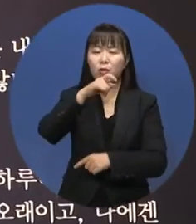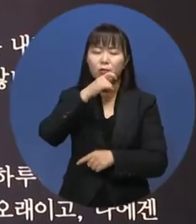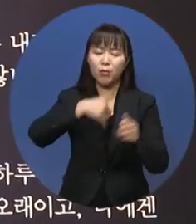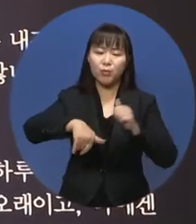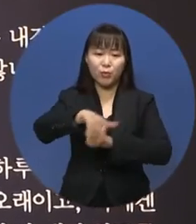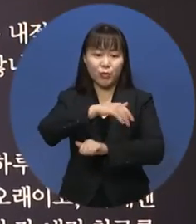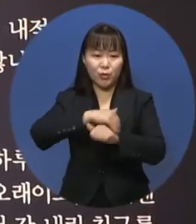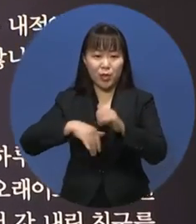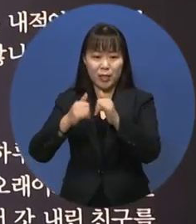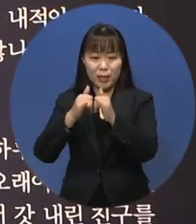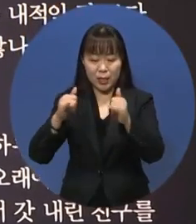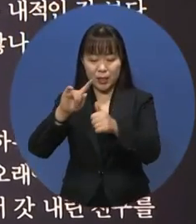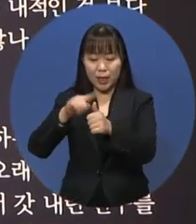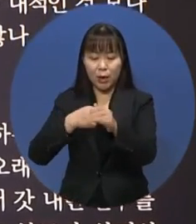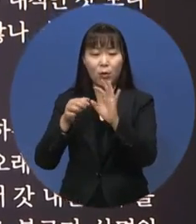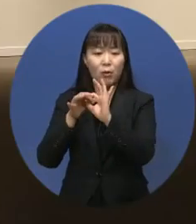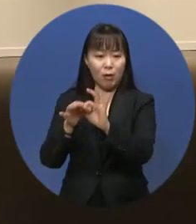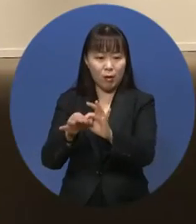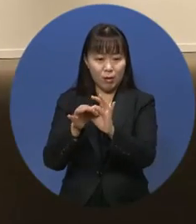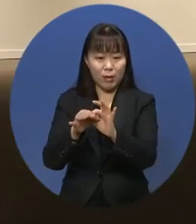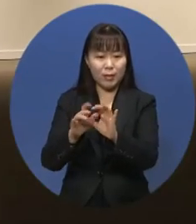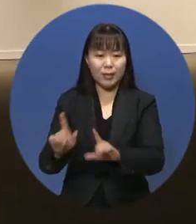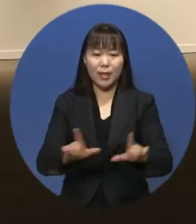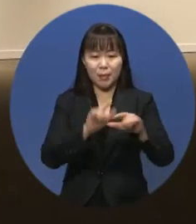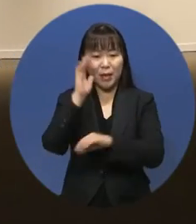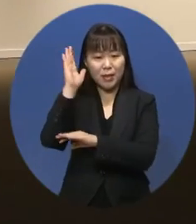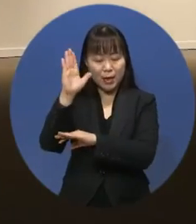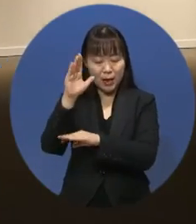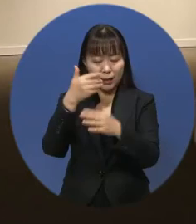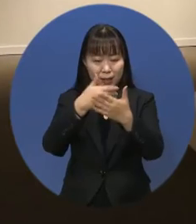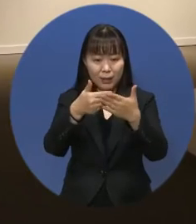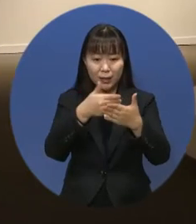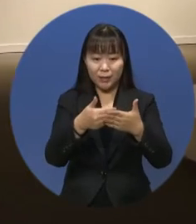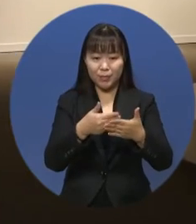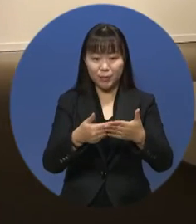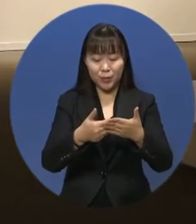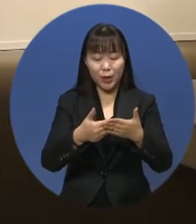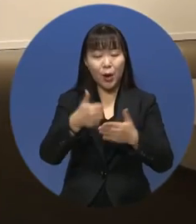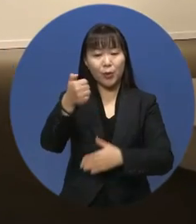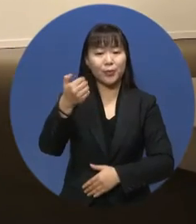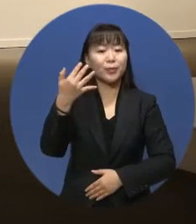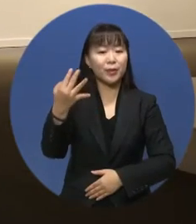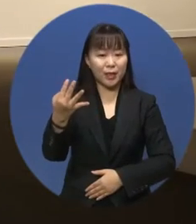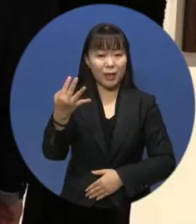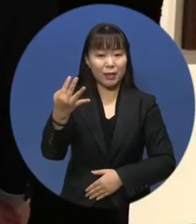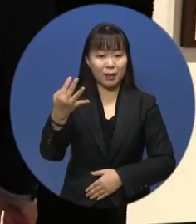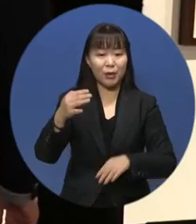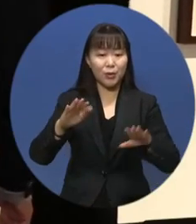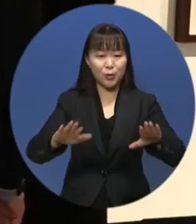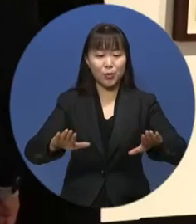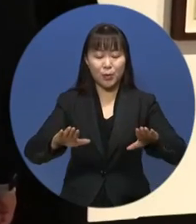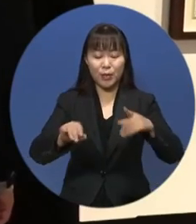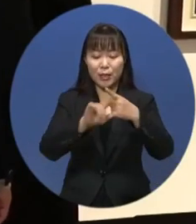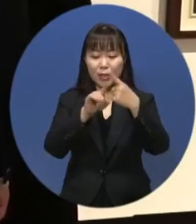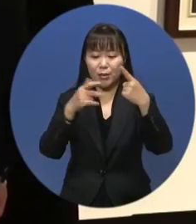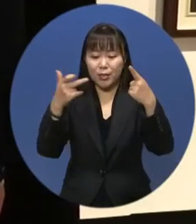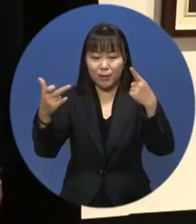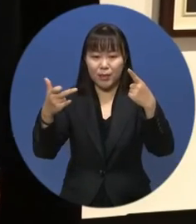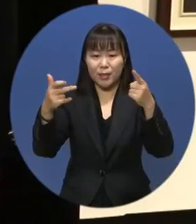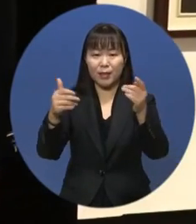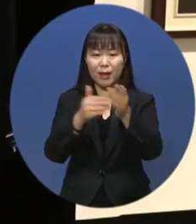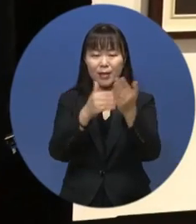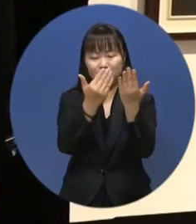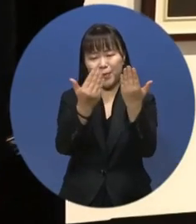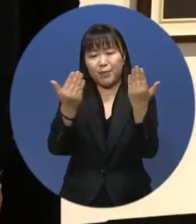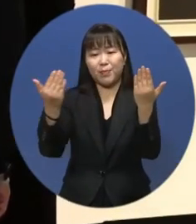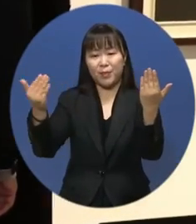풍경, 인간과 자연에 대한 삶의 이야기를 담아낸 작품 총 54점이 오는 17일까지 선을